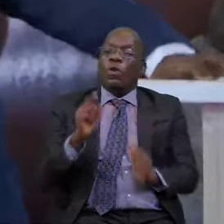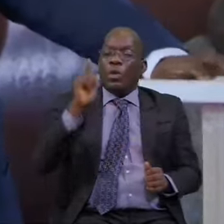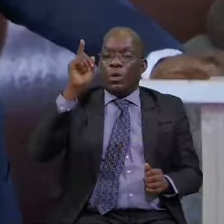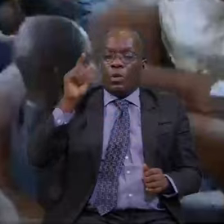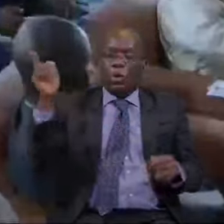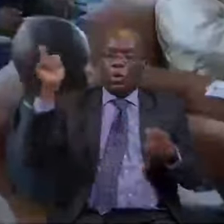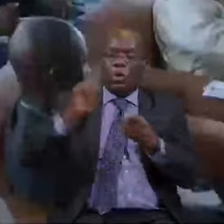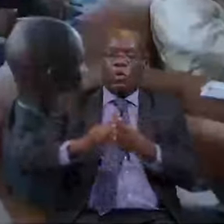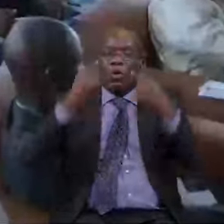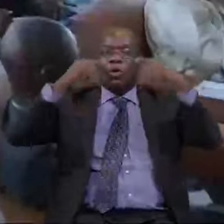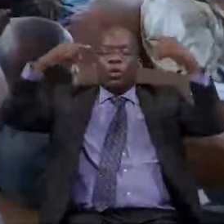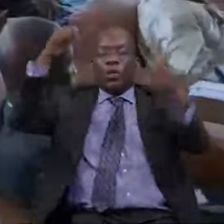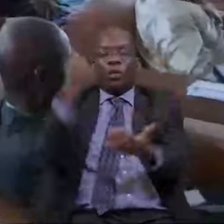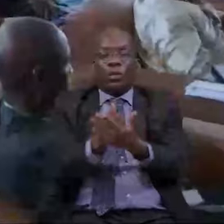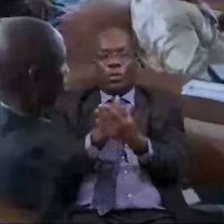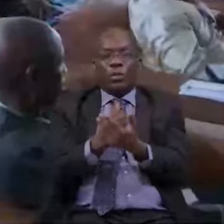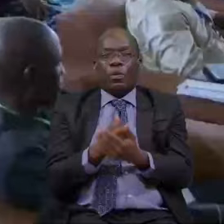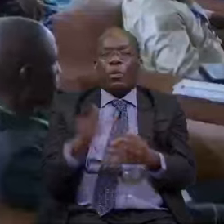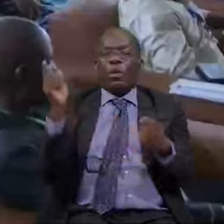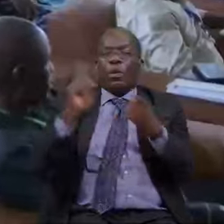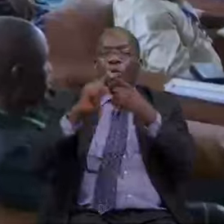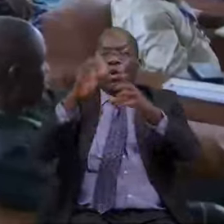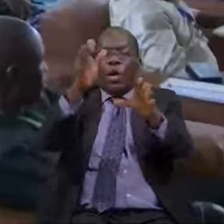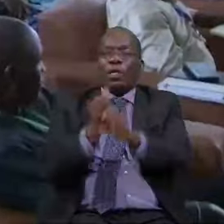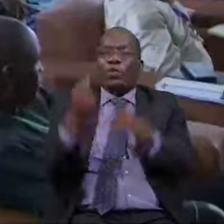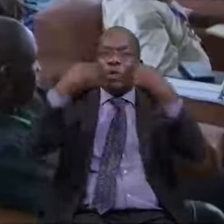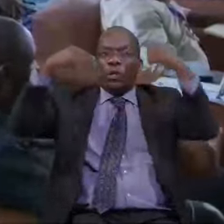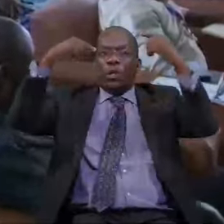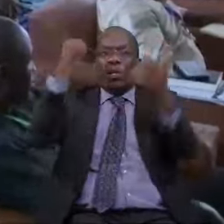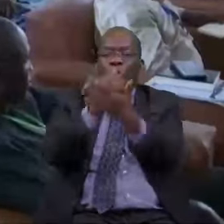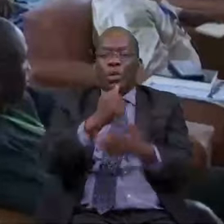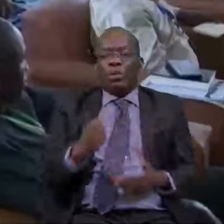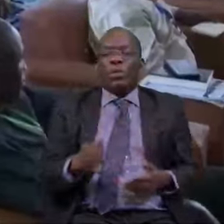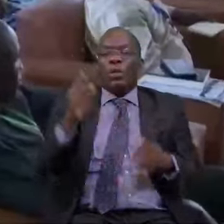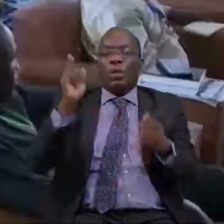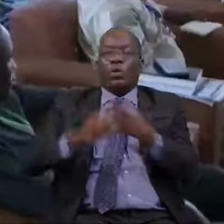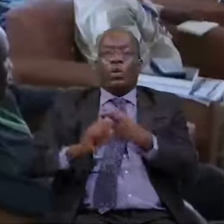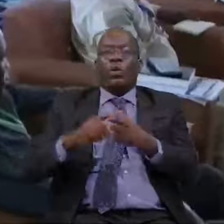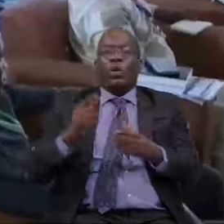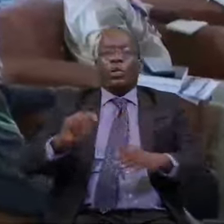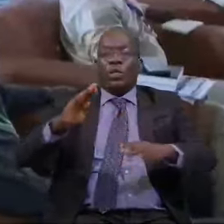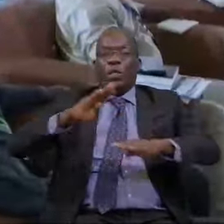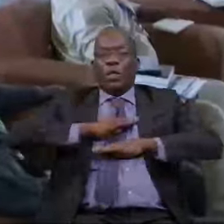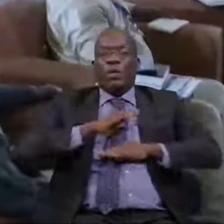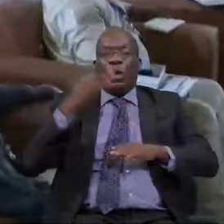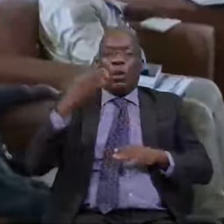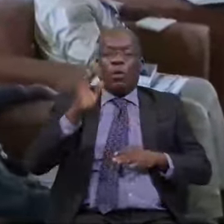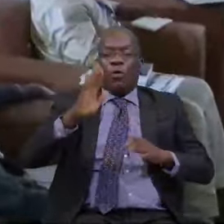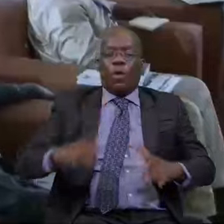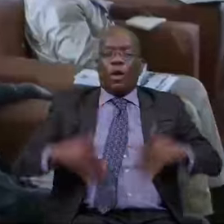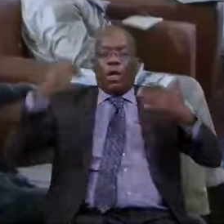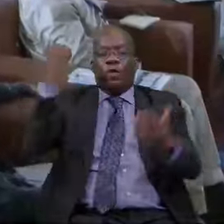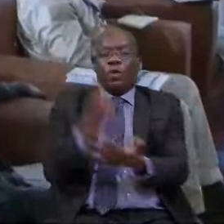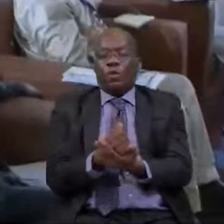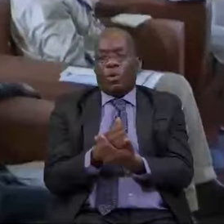vous allez le suivre jusqu'au succès. Vous allez le suivre à la réalisation. Vous allez le suivre à la satisfaction de votre